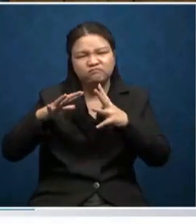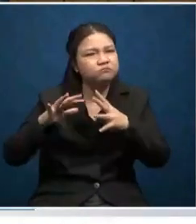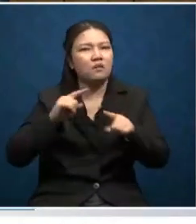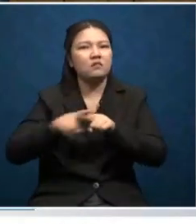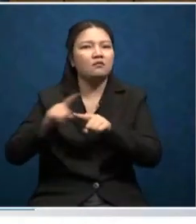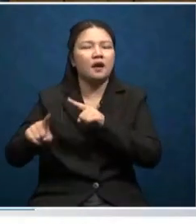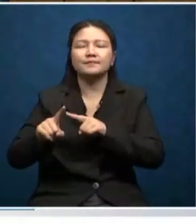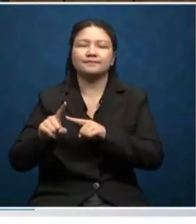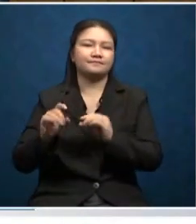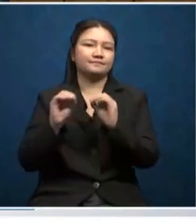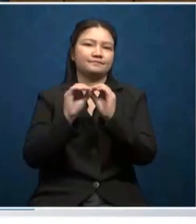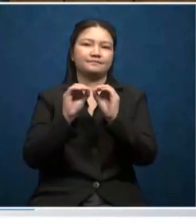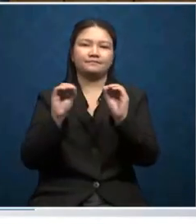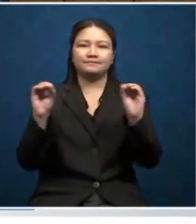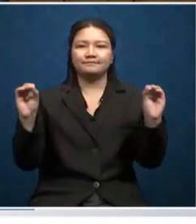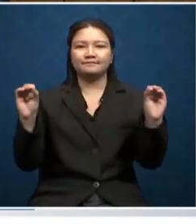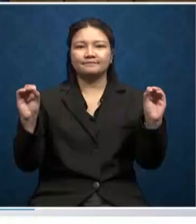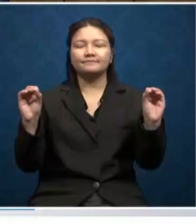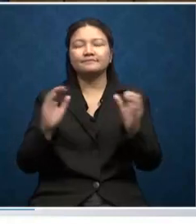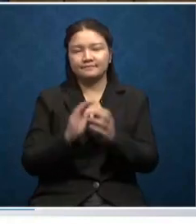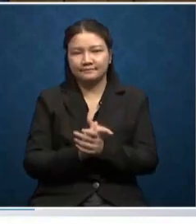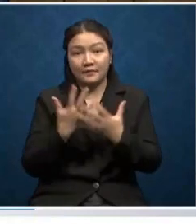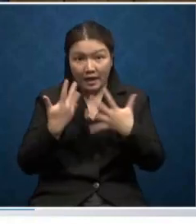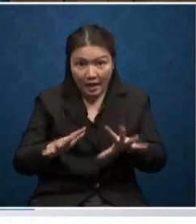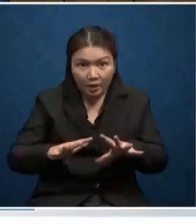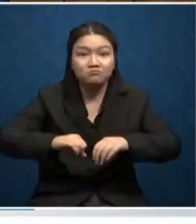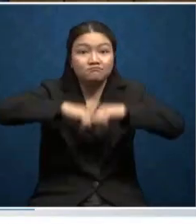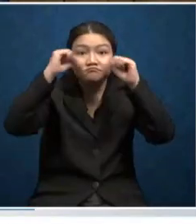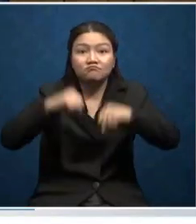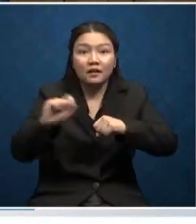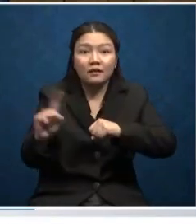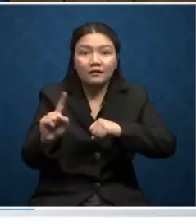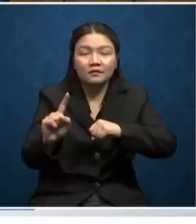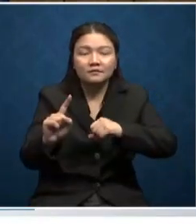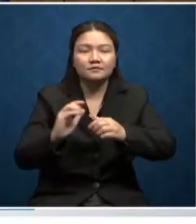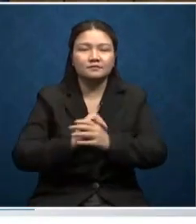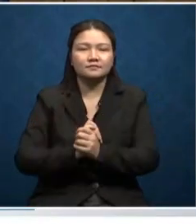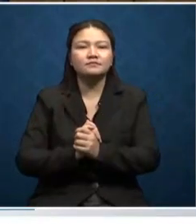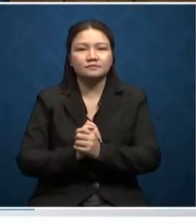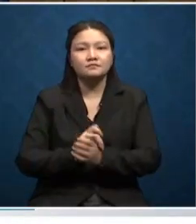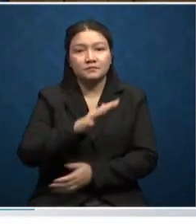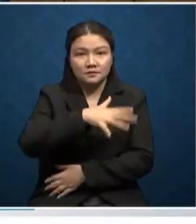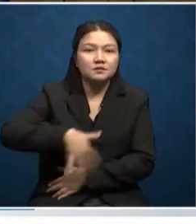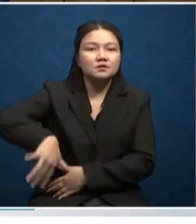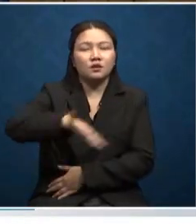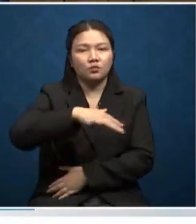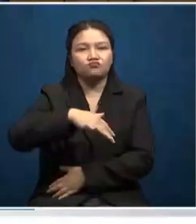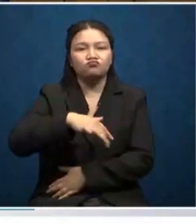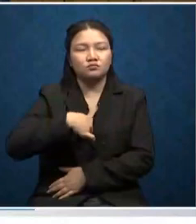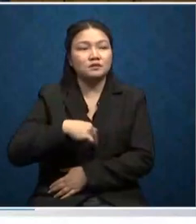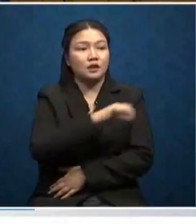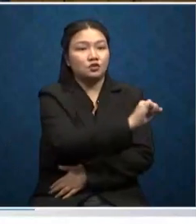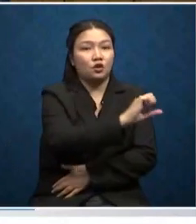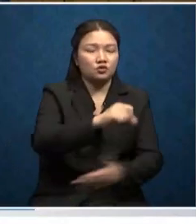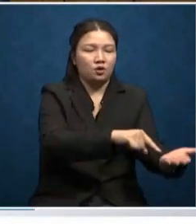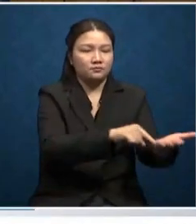ท่านเดียวและผลการลงมติรับร่างจากสภาผู้แทนราษฎรในวาระ